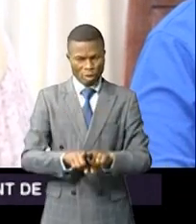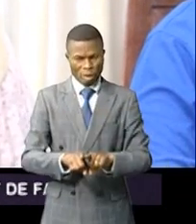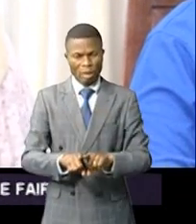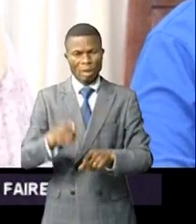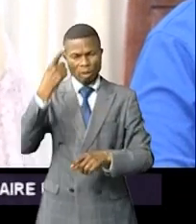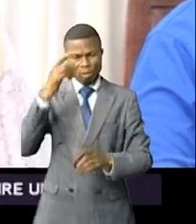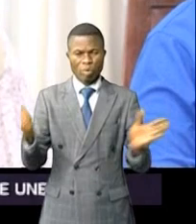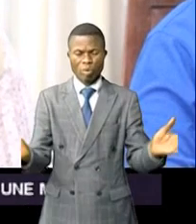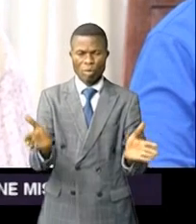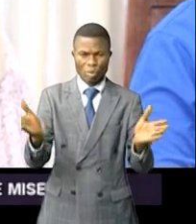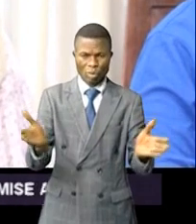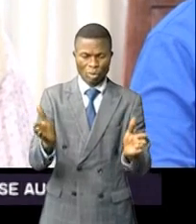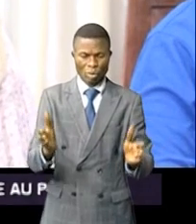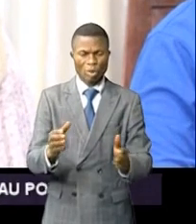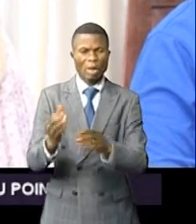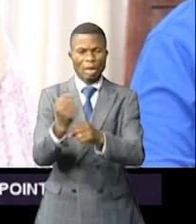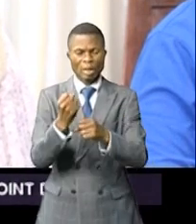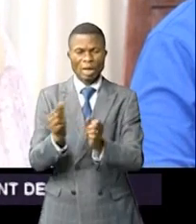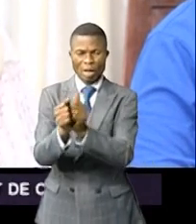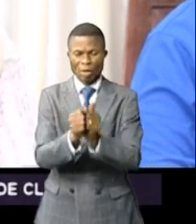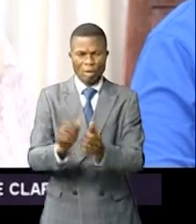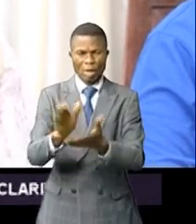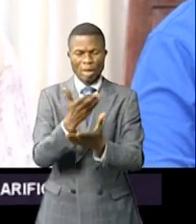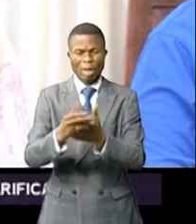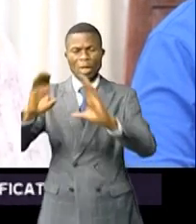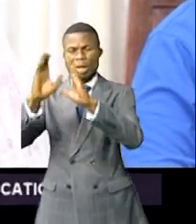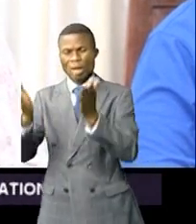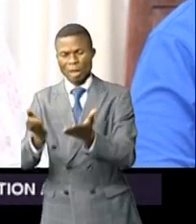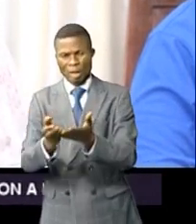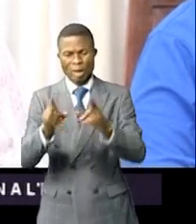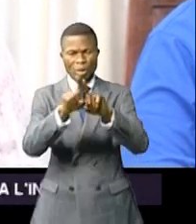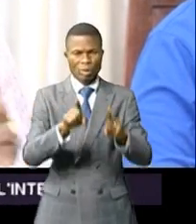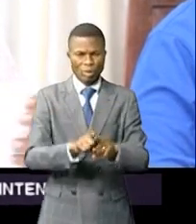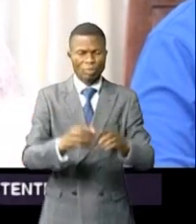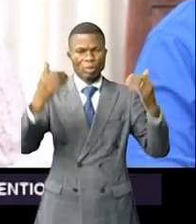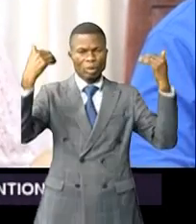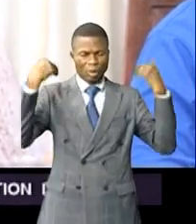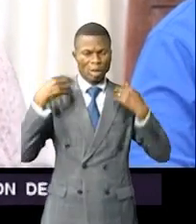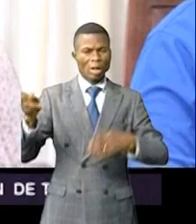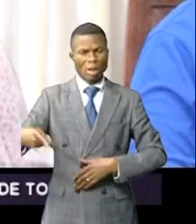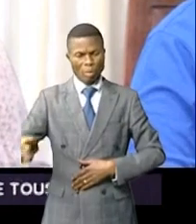aussi le renforcement de la collaboration entre la communauté, les